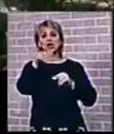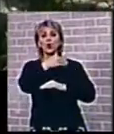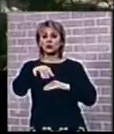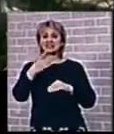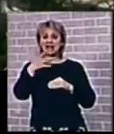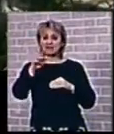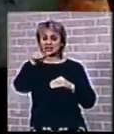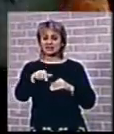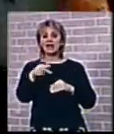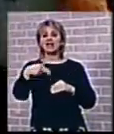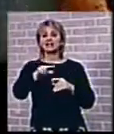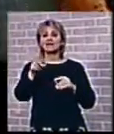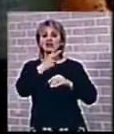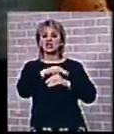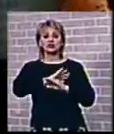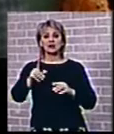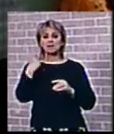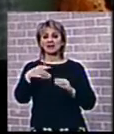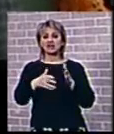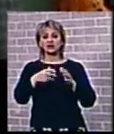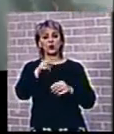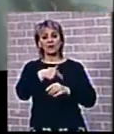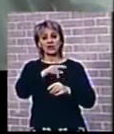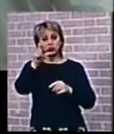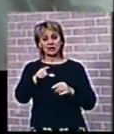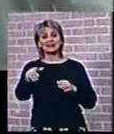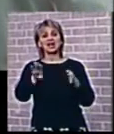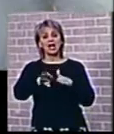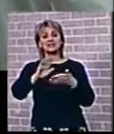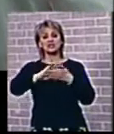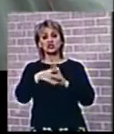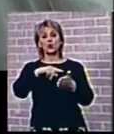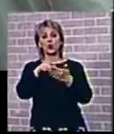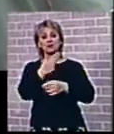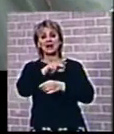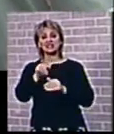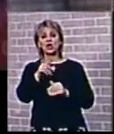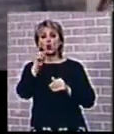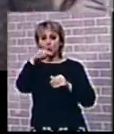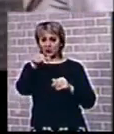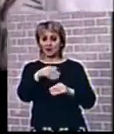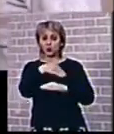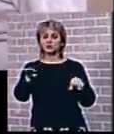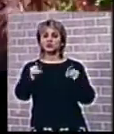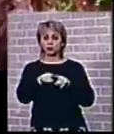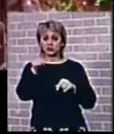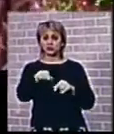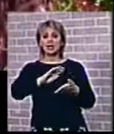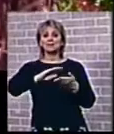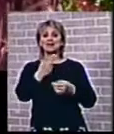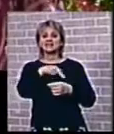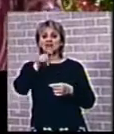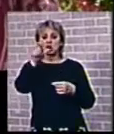Советской улице. Дефицит врачей здесь не первый год. И такая же ситуация в детской горбольнице на Горького. Без